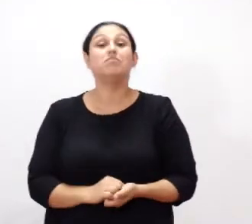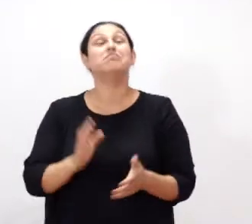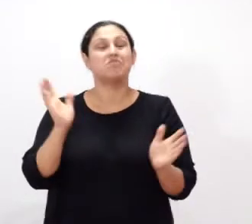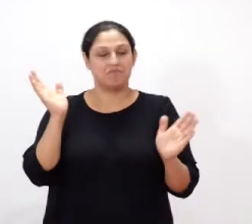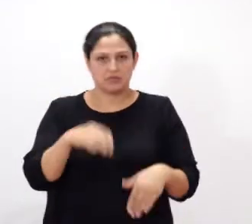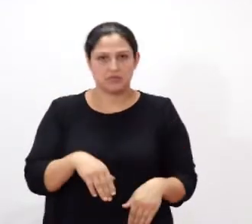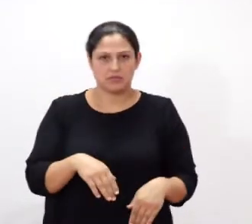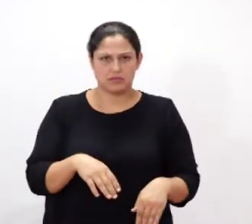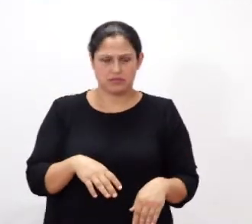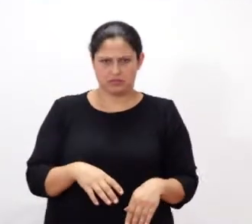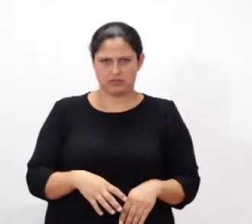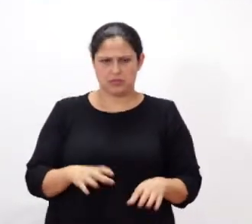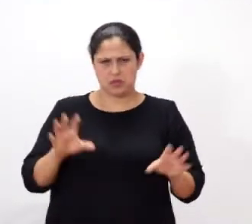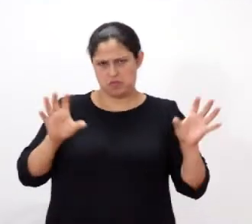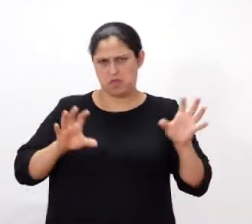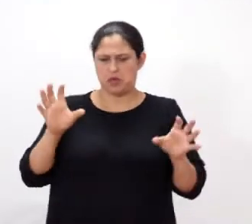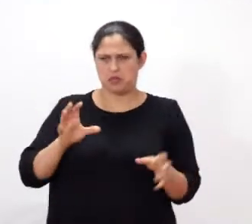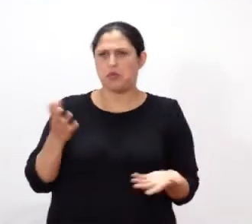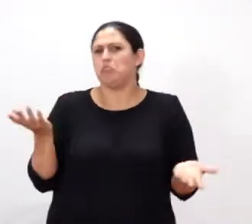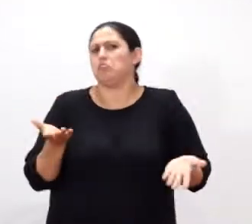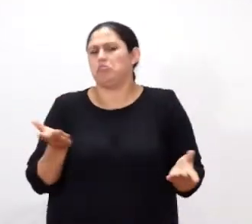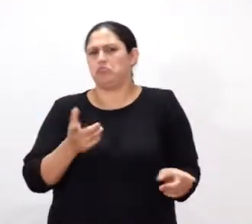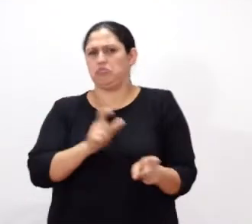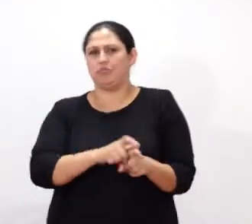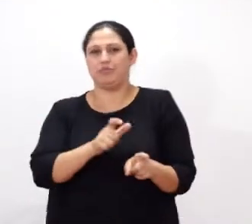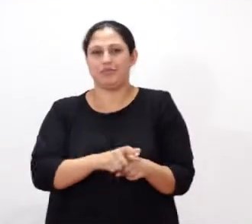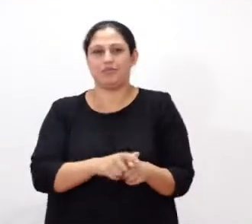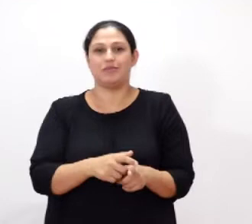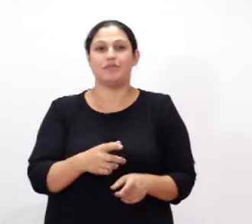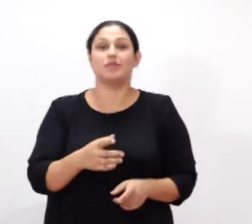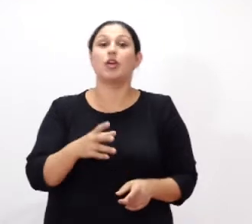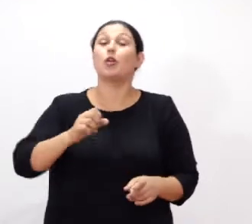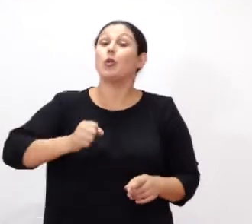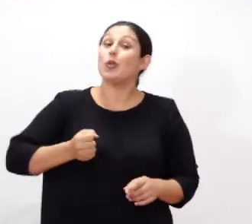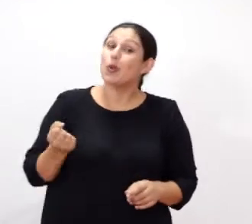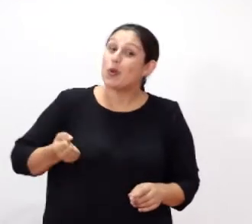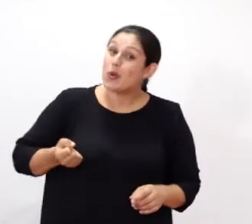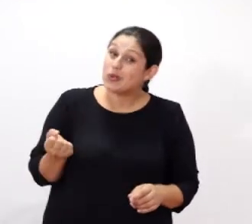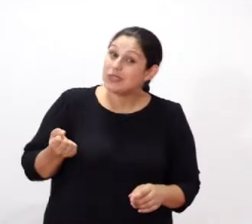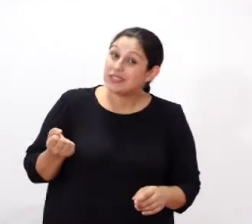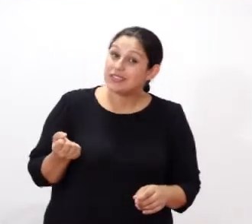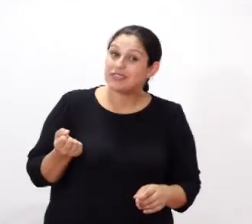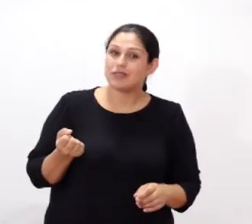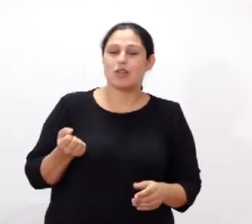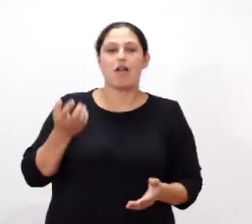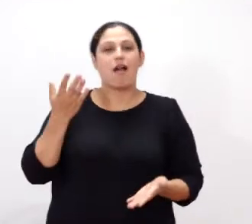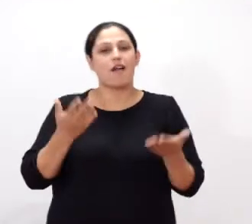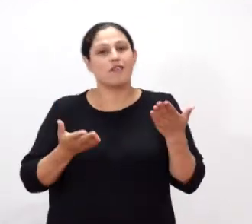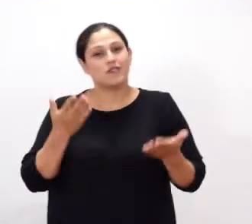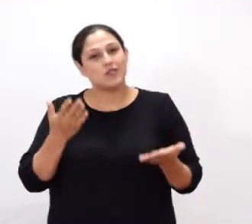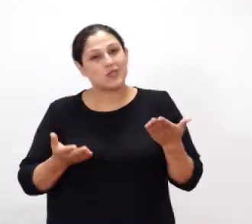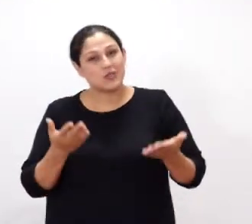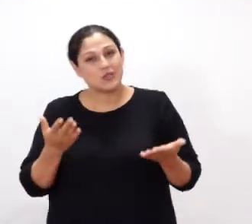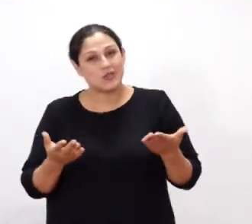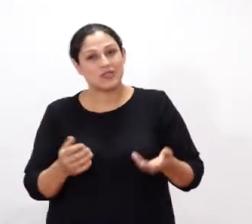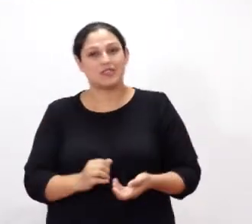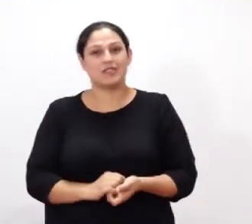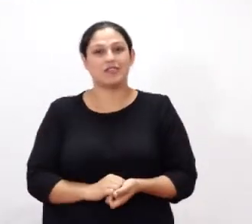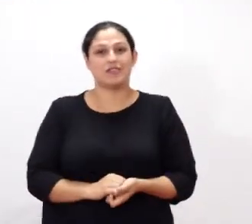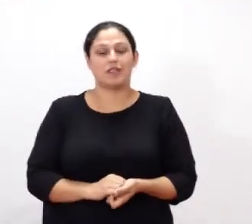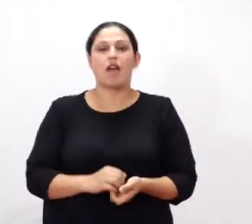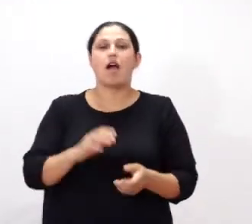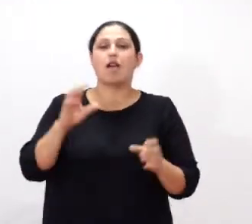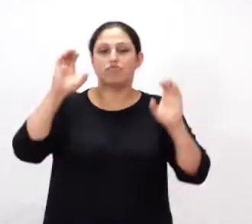بله کدام کلمه ها؟ انا دوستم افسوس